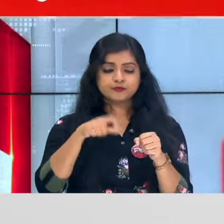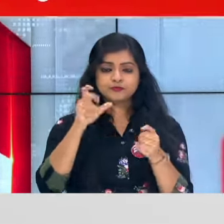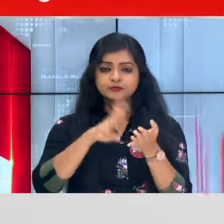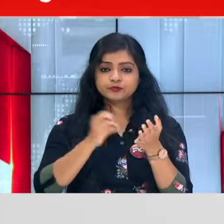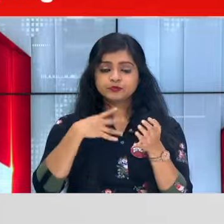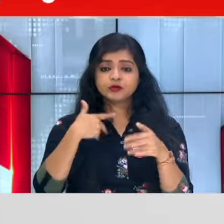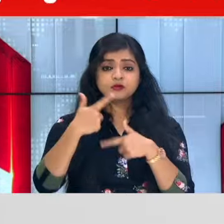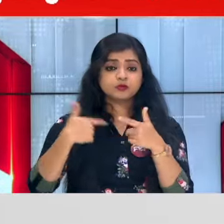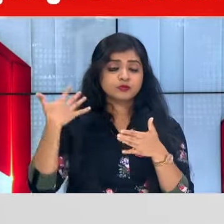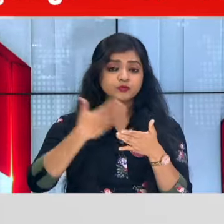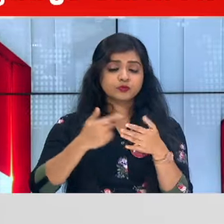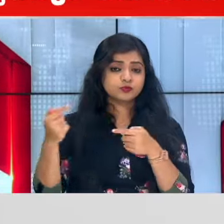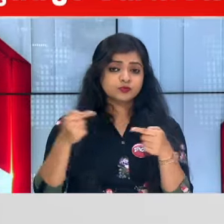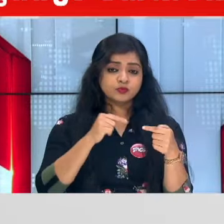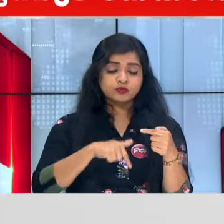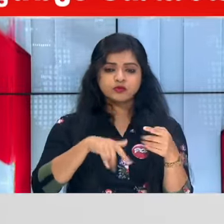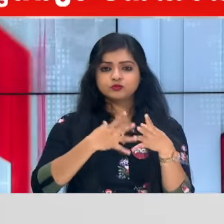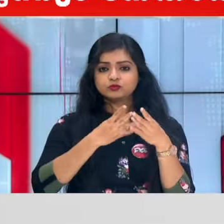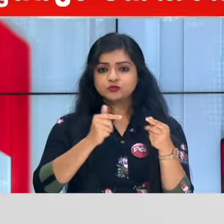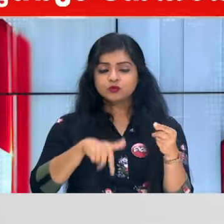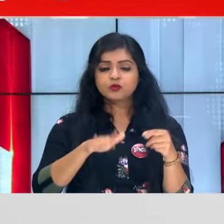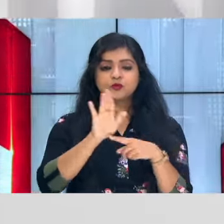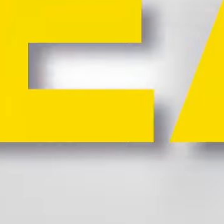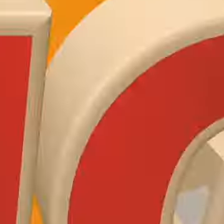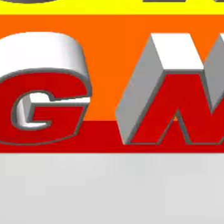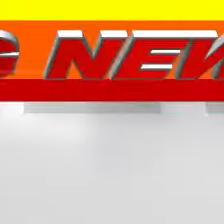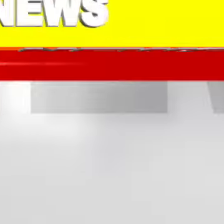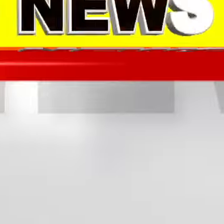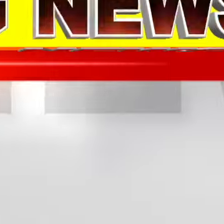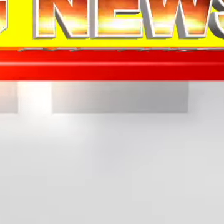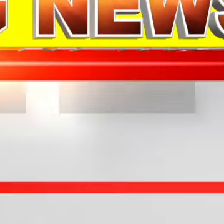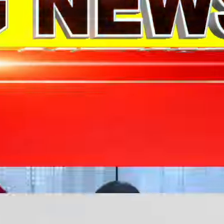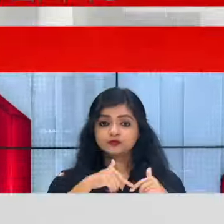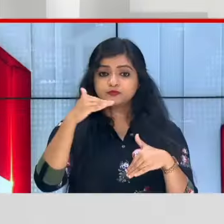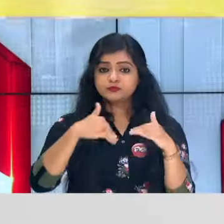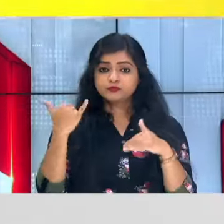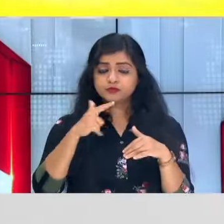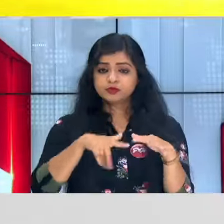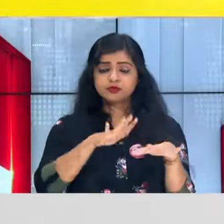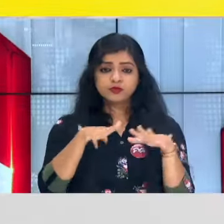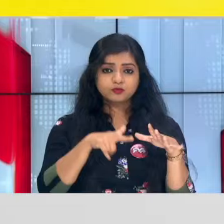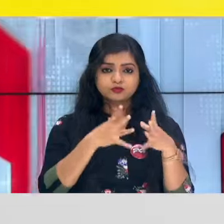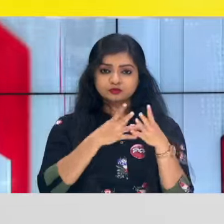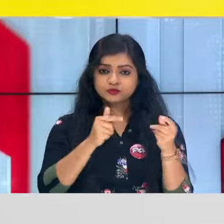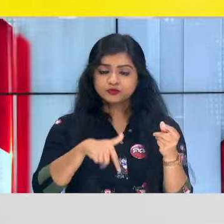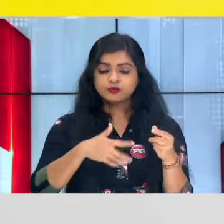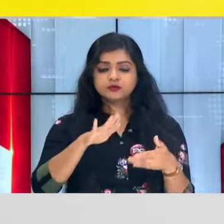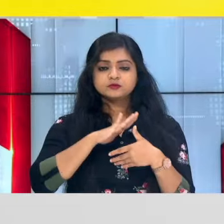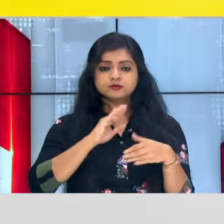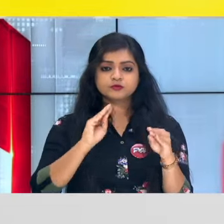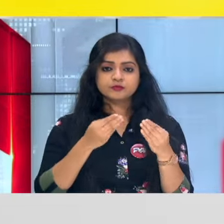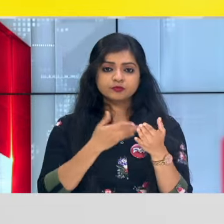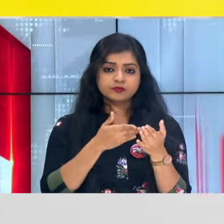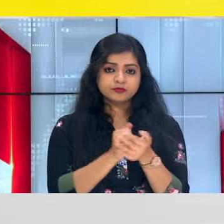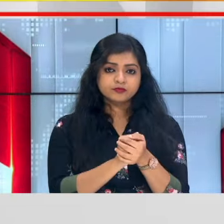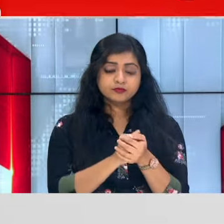പരിഹരിക്കാൻ സാധിച്ചത് കോൺഗ്രസിനെ സംബന്ധിച്ച് വലിയ തരത്തിലൊരു ആശ്വാസമാണ്. പ്രത്യേകിച്ചും ലോക്സഭാ തെരഞ്ഞെടുപ്പ് വരാനിരിക്കെ ഇത്തരമൊരു നടപടി എന്നത് ഏറെ ആശ്വാസകരമാകും. എന്തായാലും